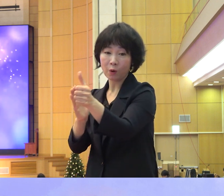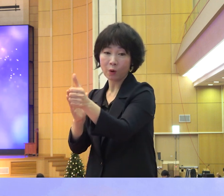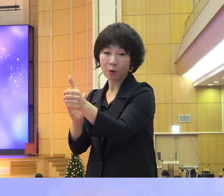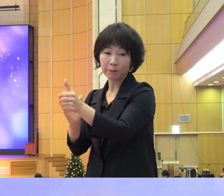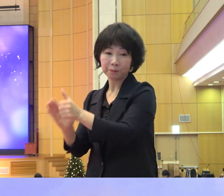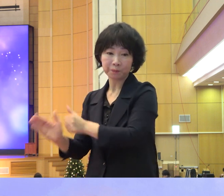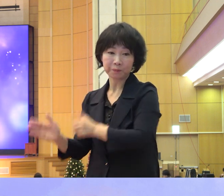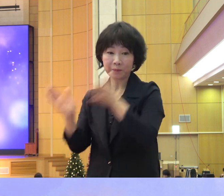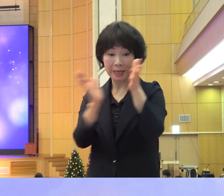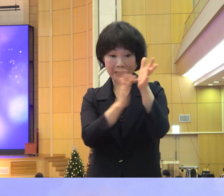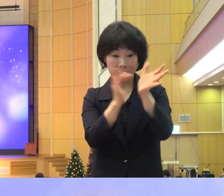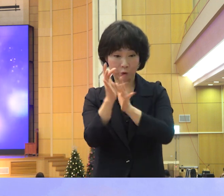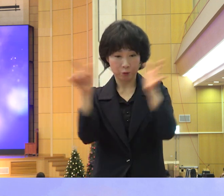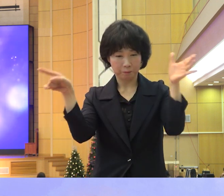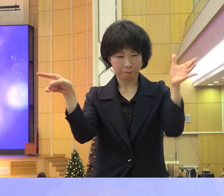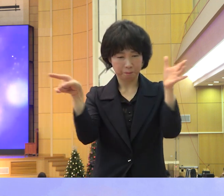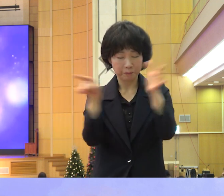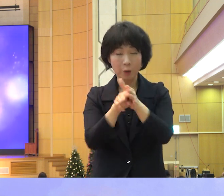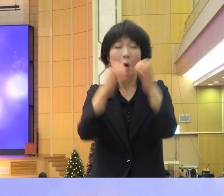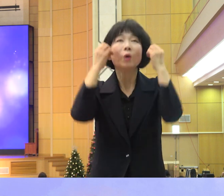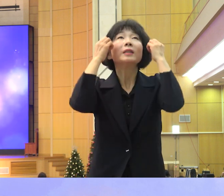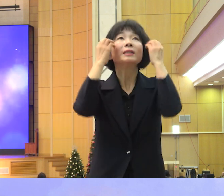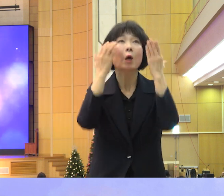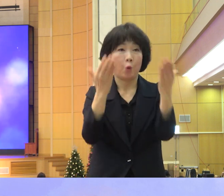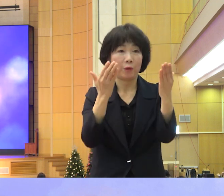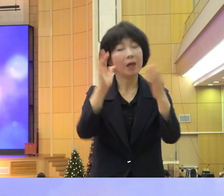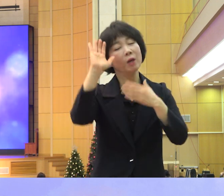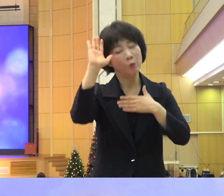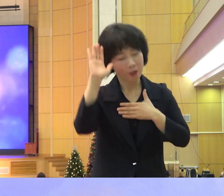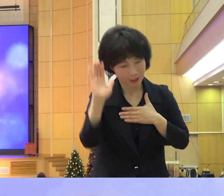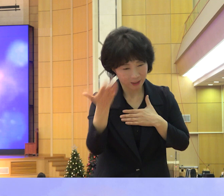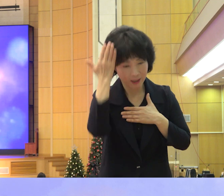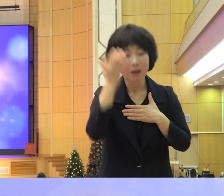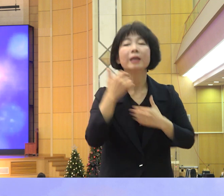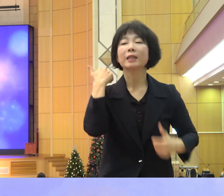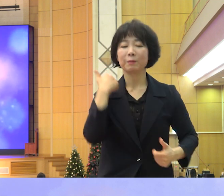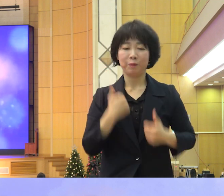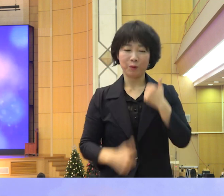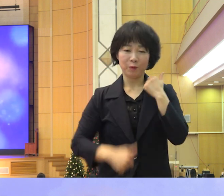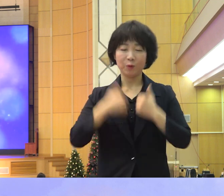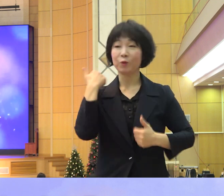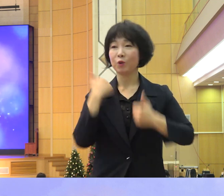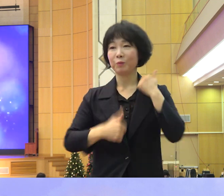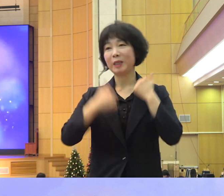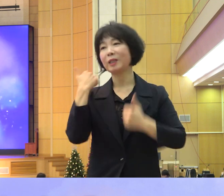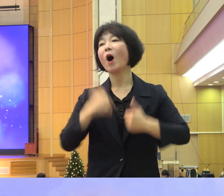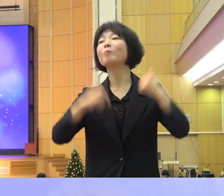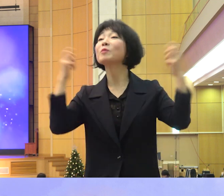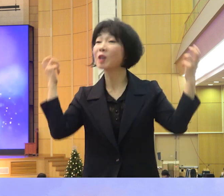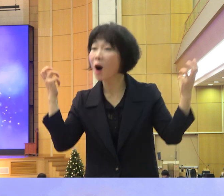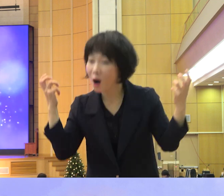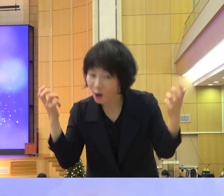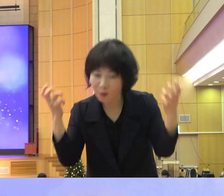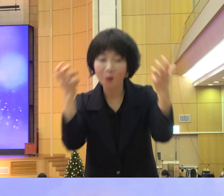믿으세요. 예수를 믿고 새롭게 되니 기쁨이